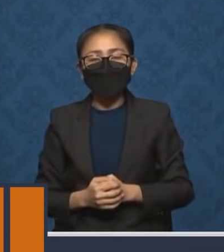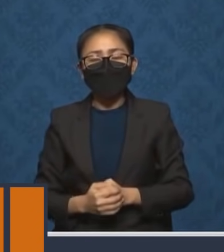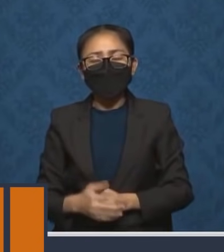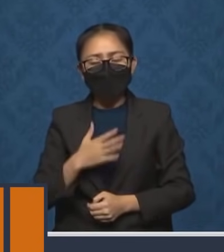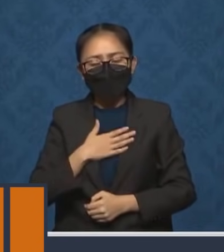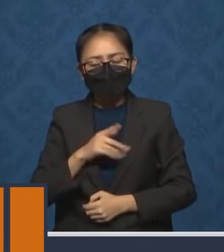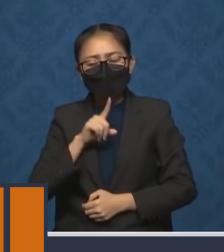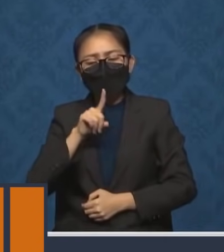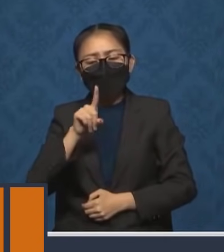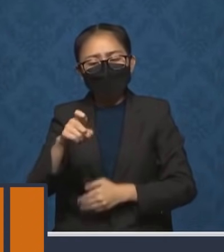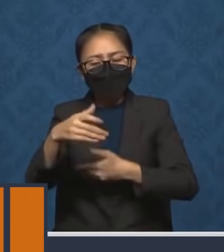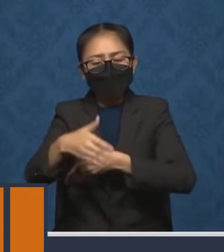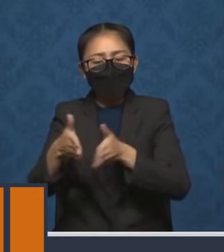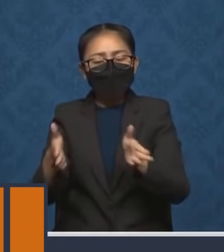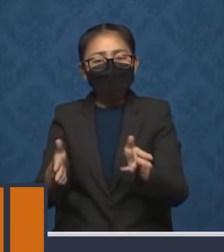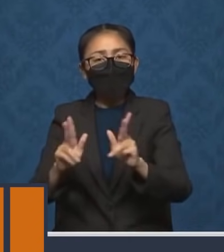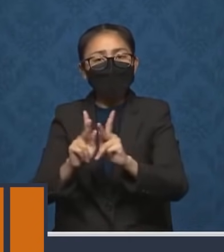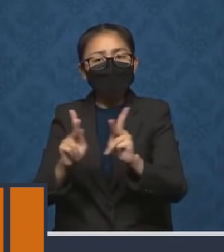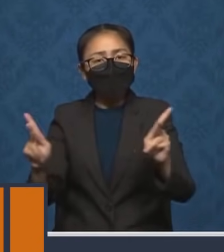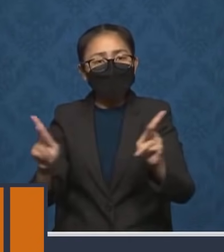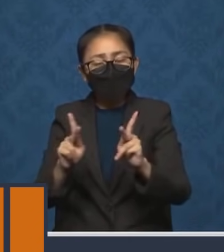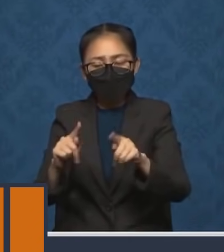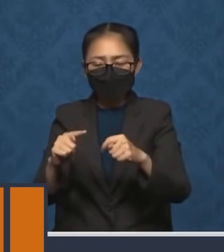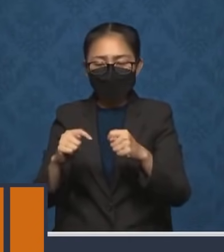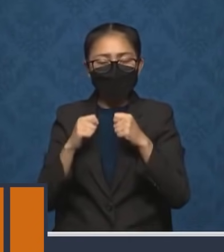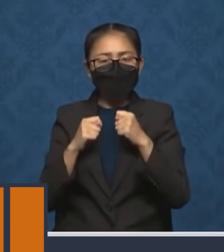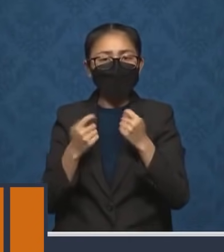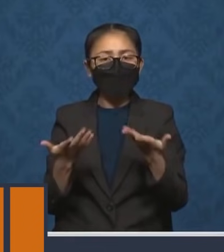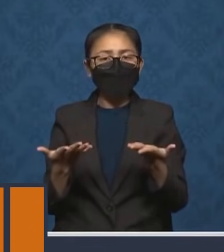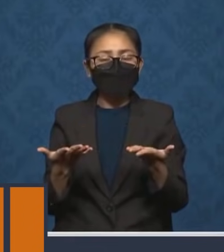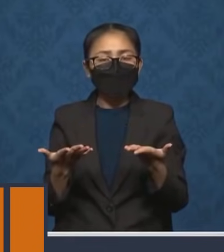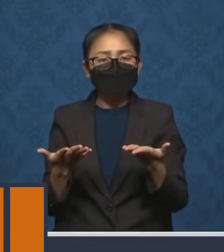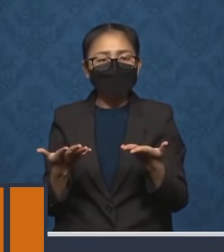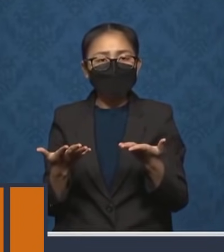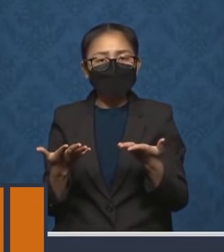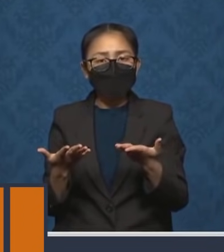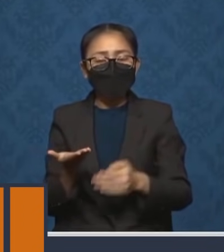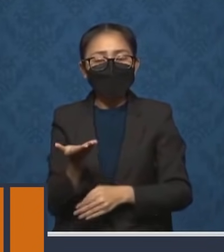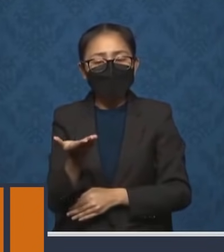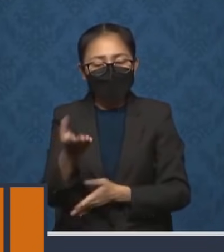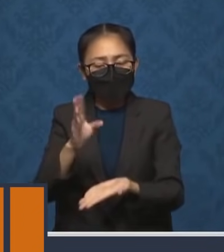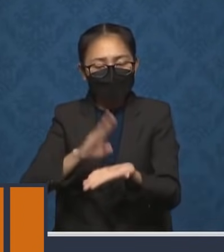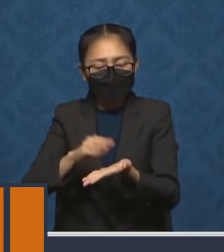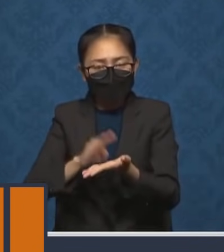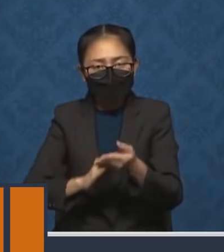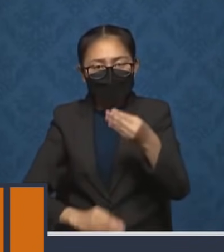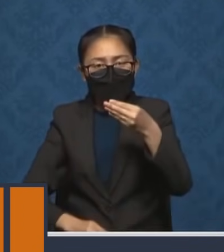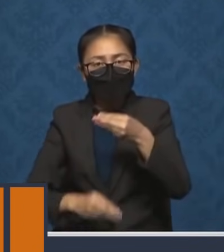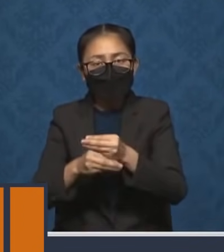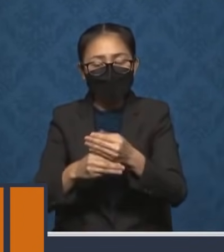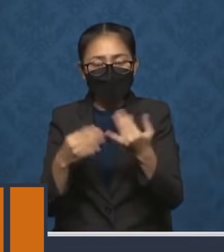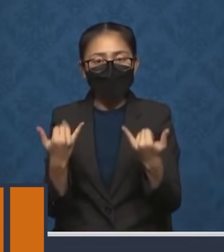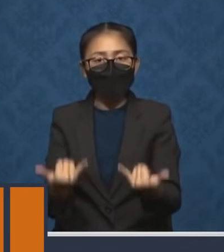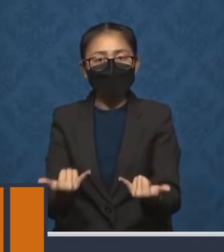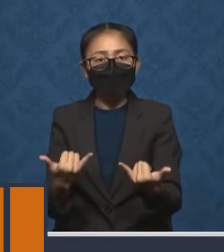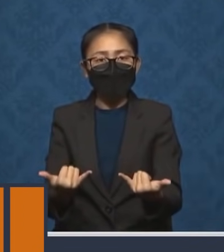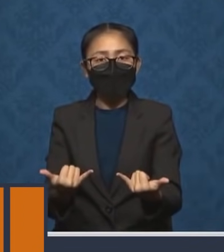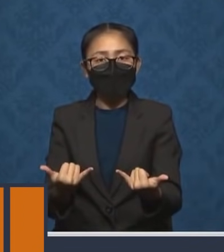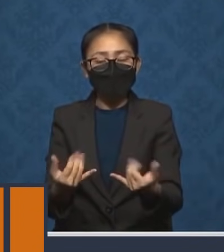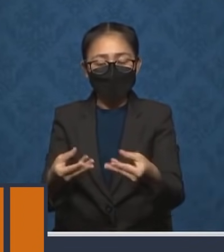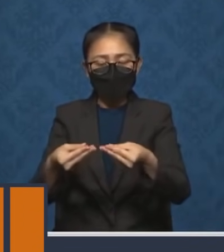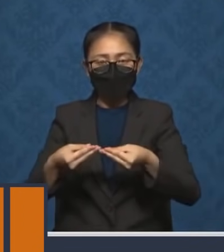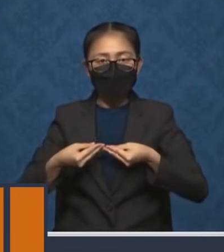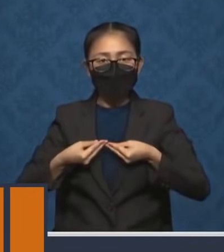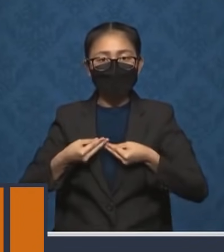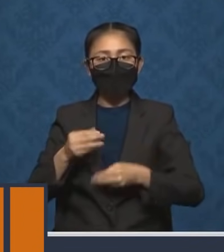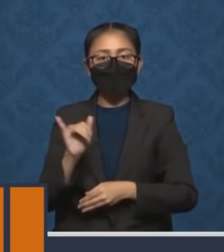หน่วยงานในห้องกรรมาธิการห้องใหญ่ก็ไม่มีคำตอบให้ขอเอกสารรายละเอียดไปจนถึงวันนี้ก็ยังไม่ได้รับ